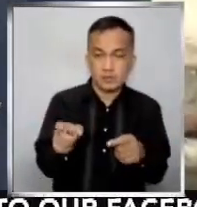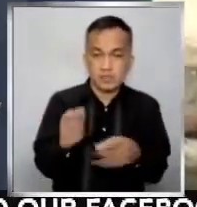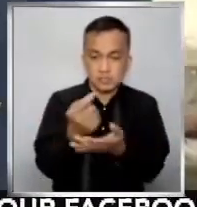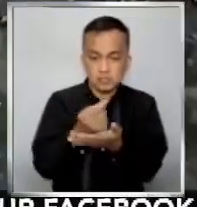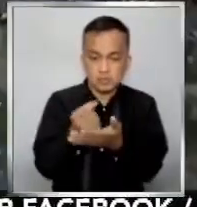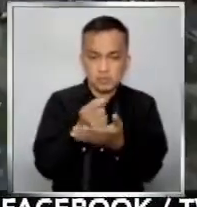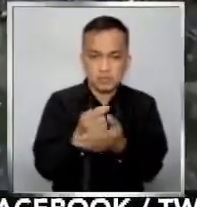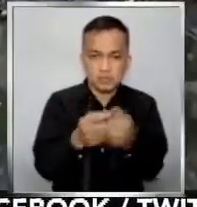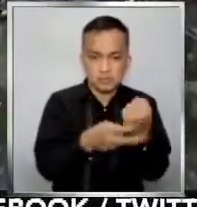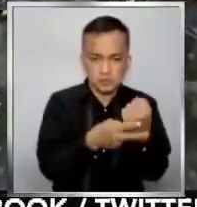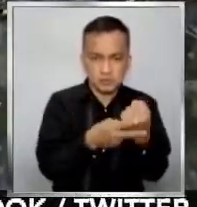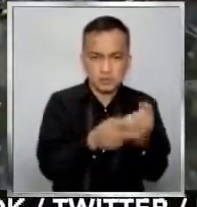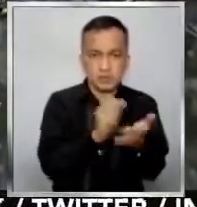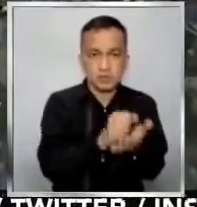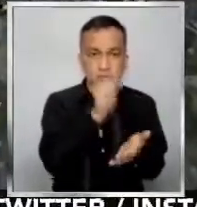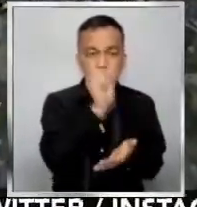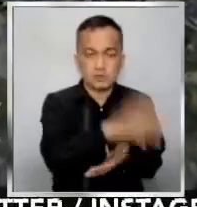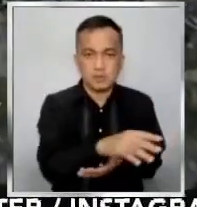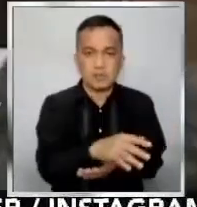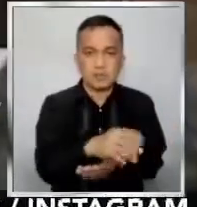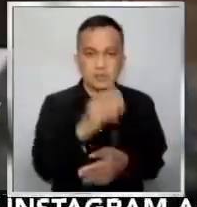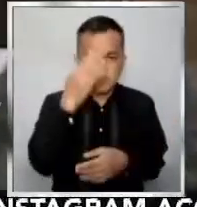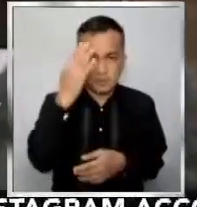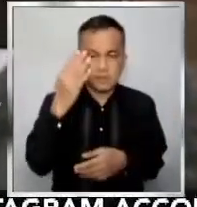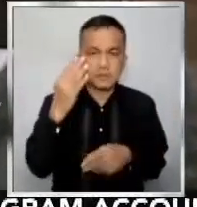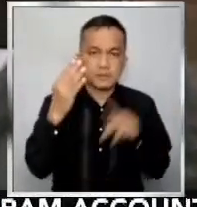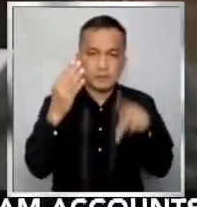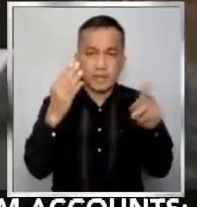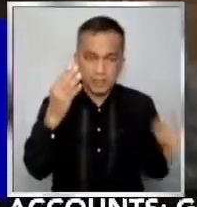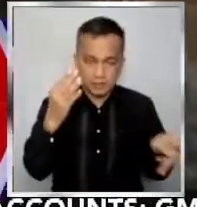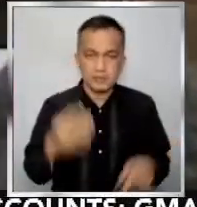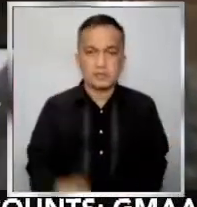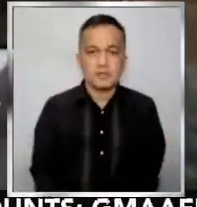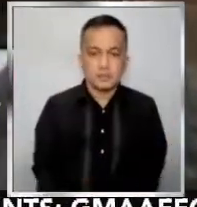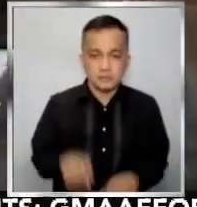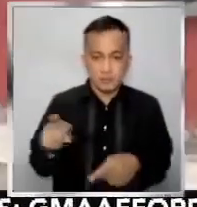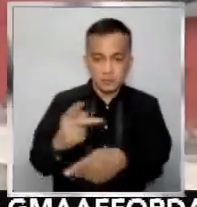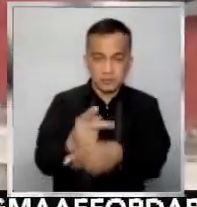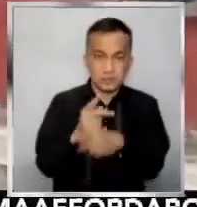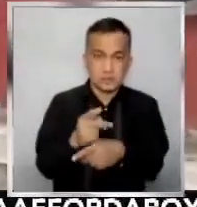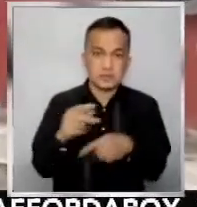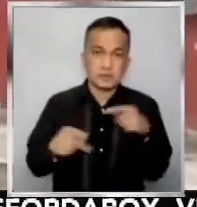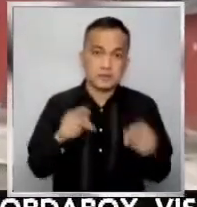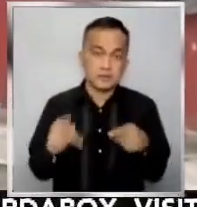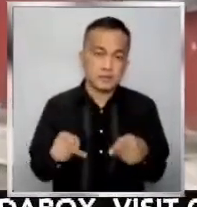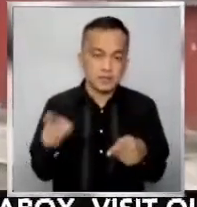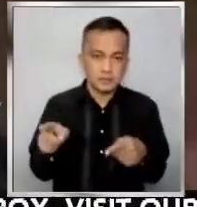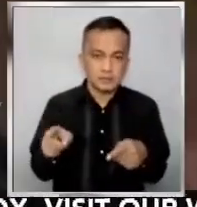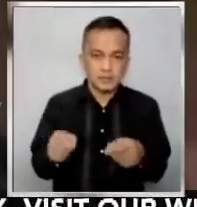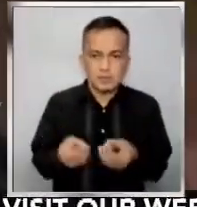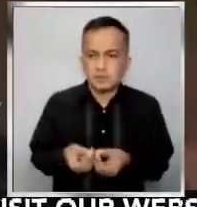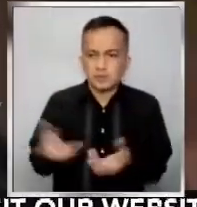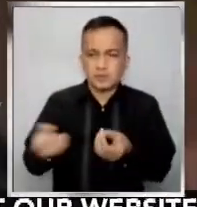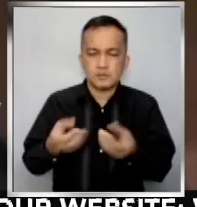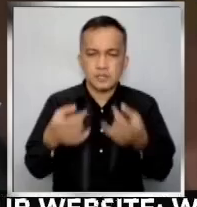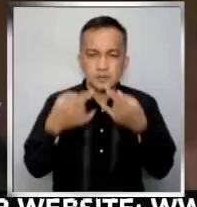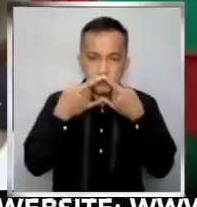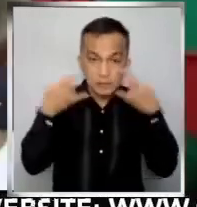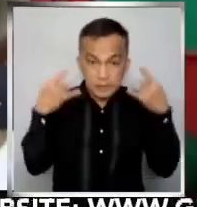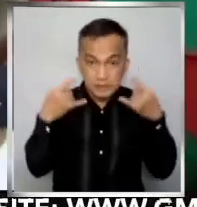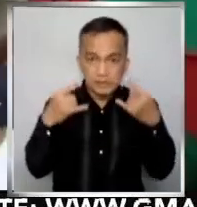and disposal facility sa Bulacan at Pampanga bilang proteksyon sa mga residente na mahagi na ng face mask ang lokal na